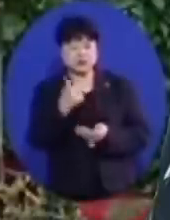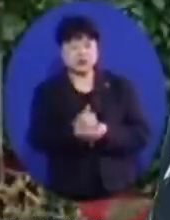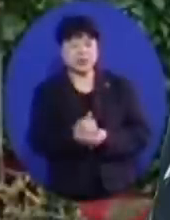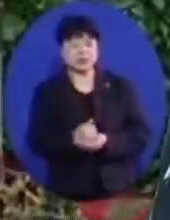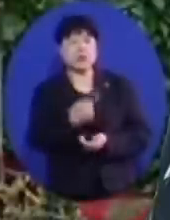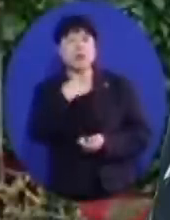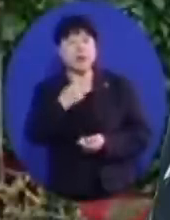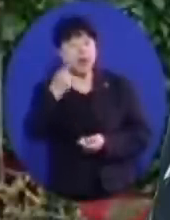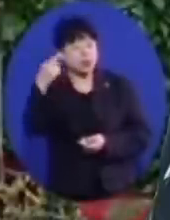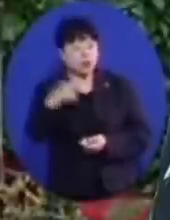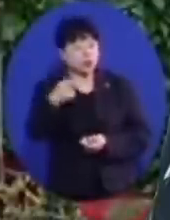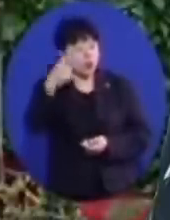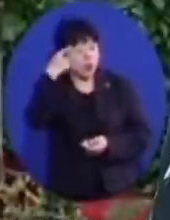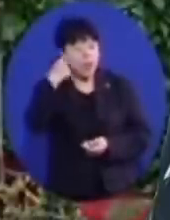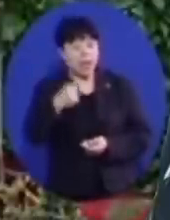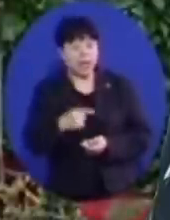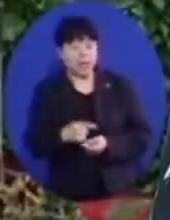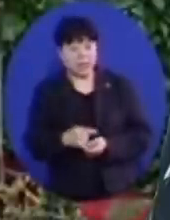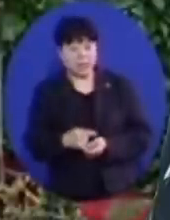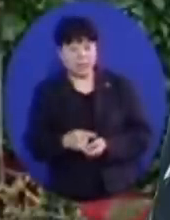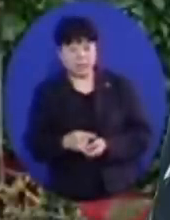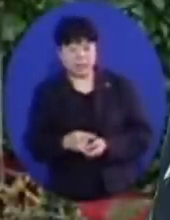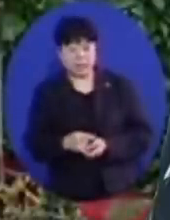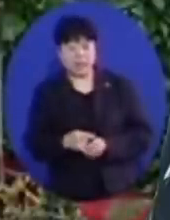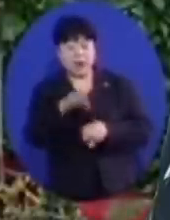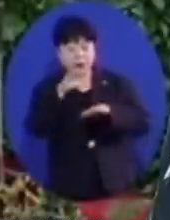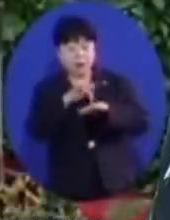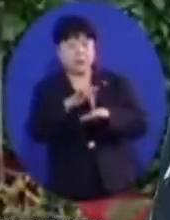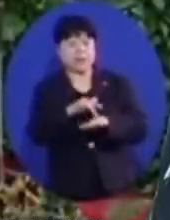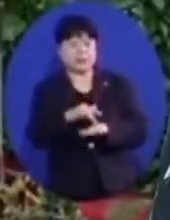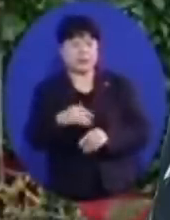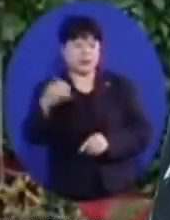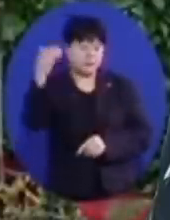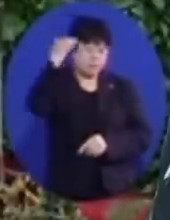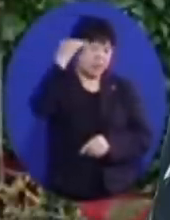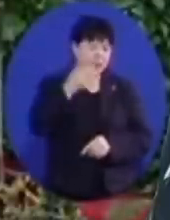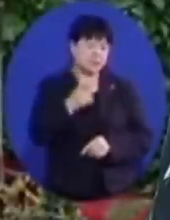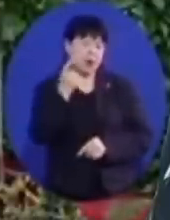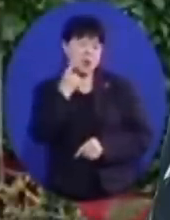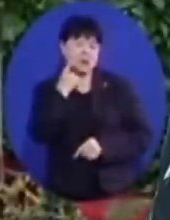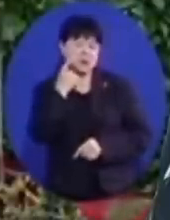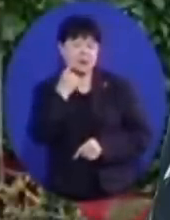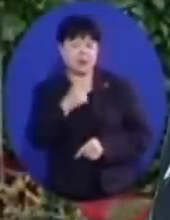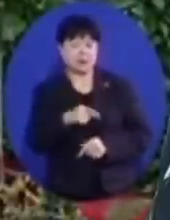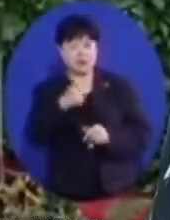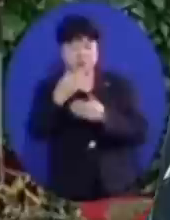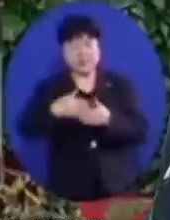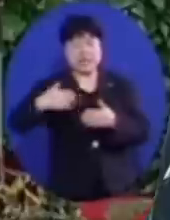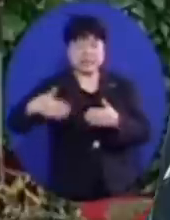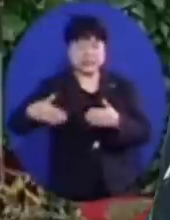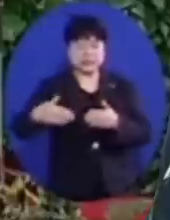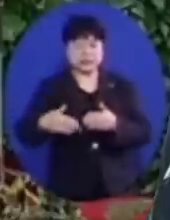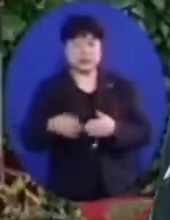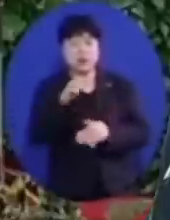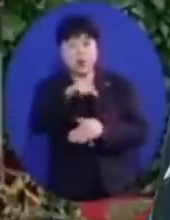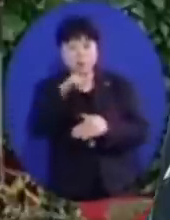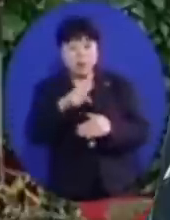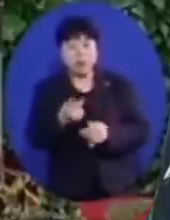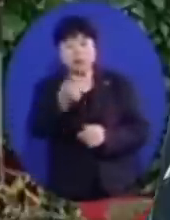이렇게 지니니 자 형식이야 거짓이야 구원 못 받았어 그렇게